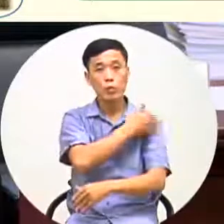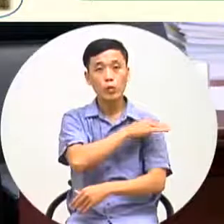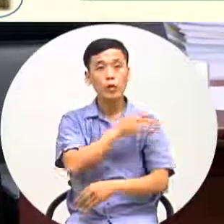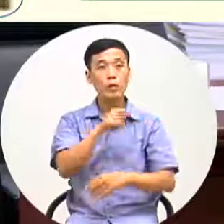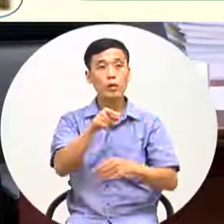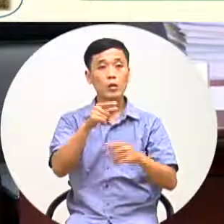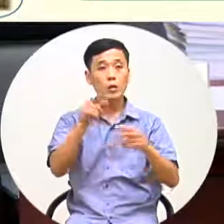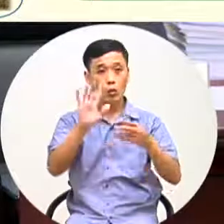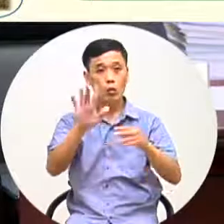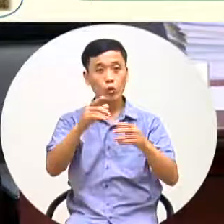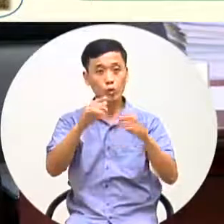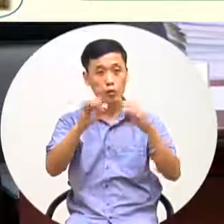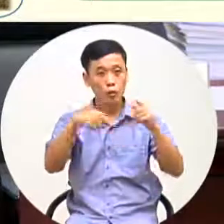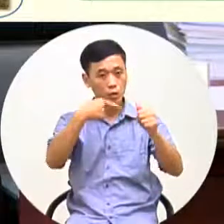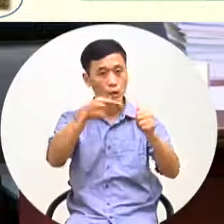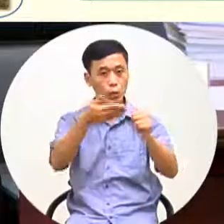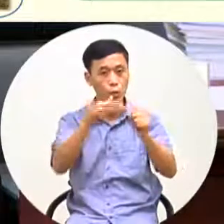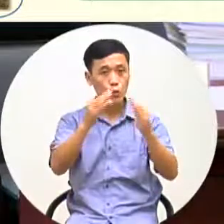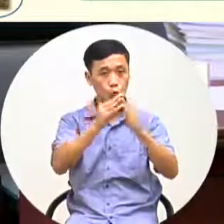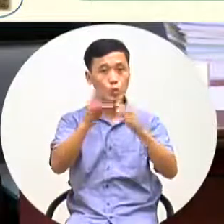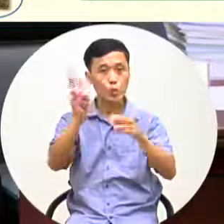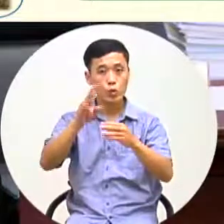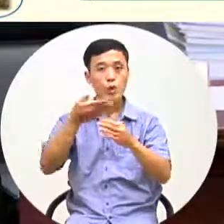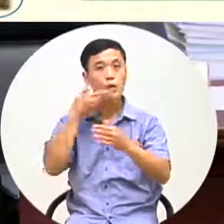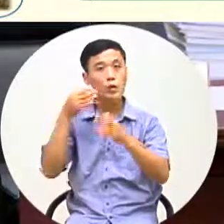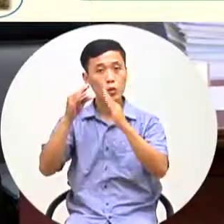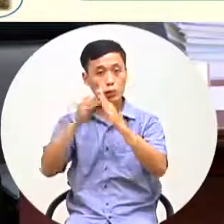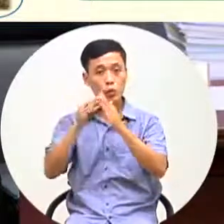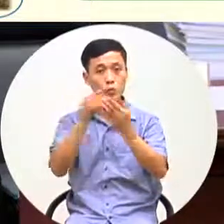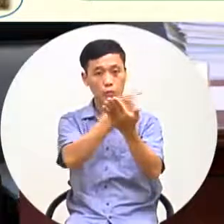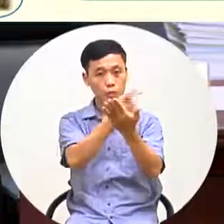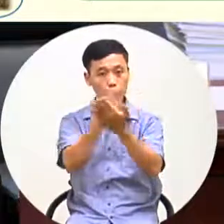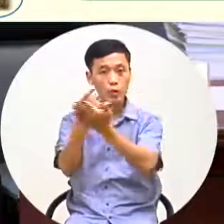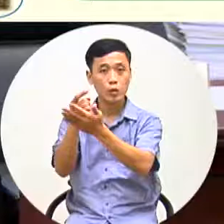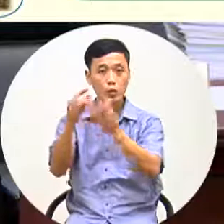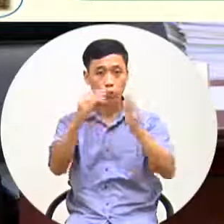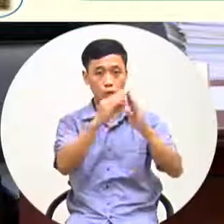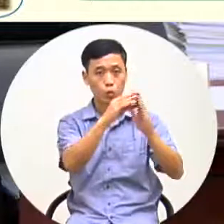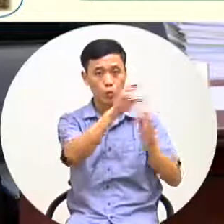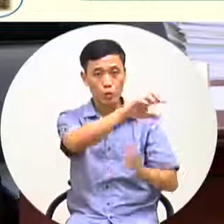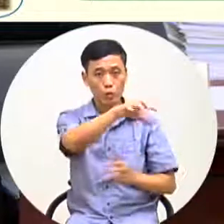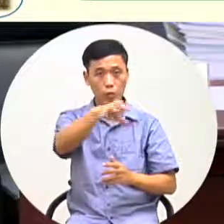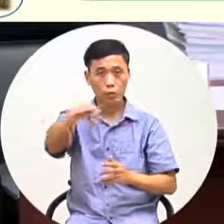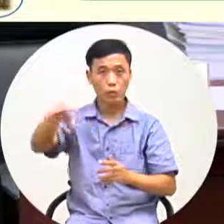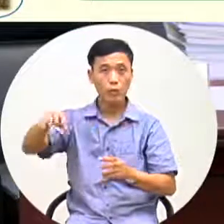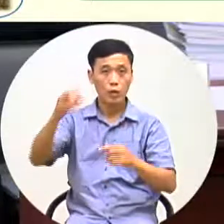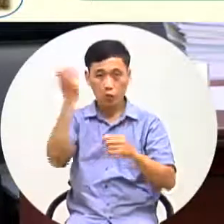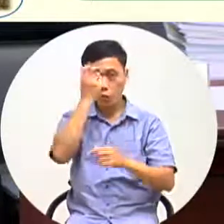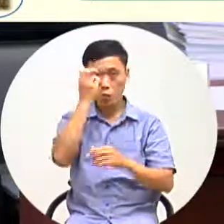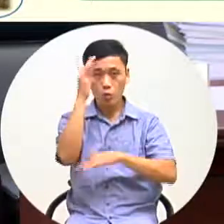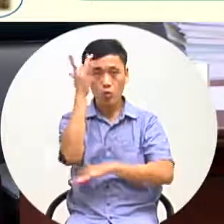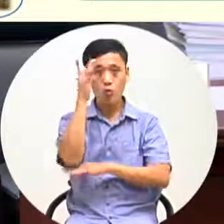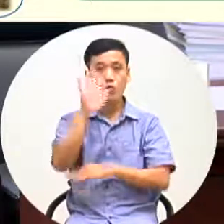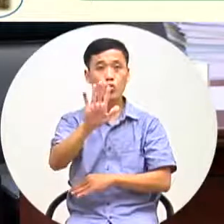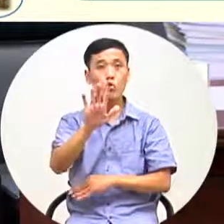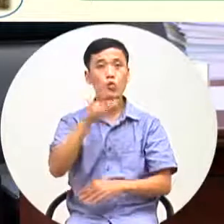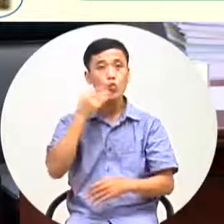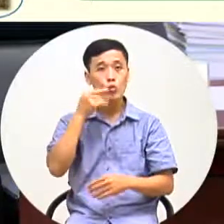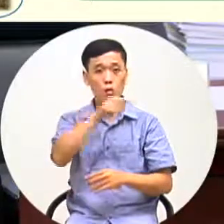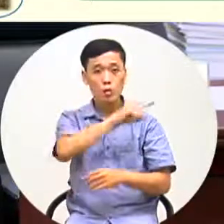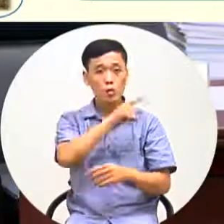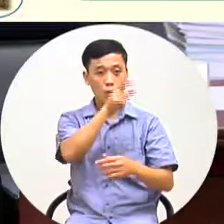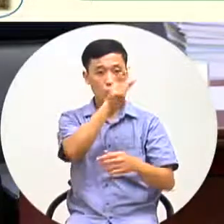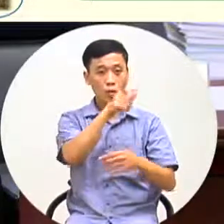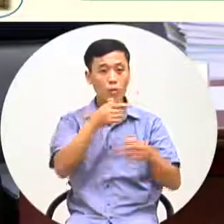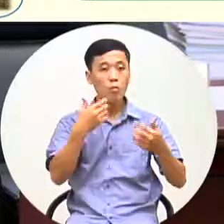有，很多局处都有在管道树啊。那管道树的这些单位，如果说各自走各自的，各自有各自的方